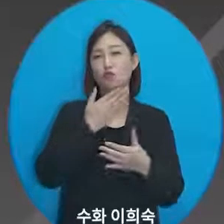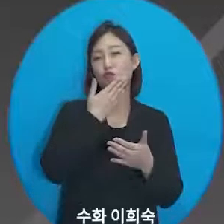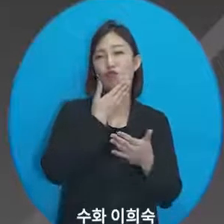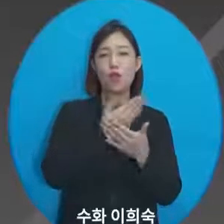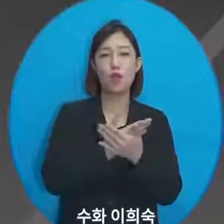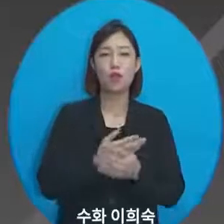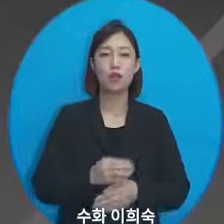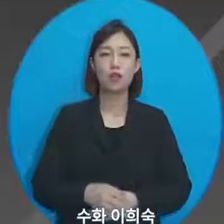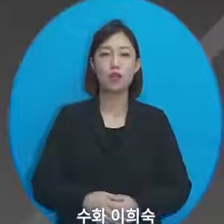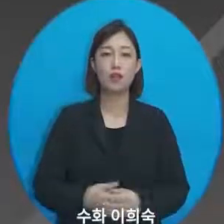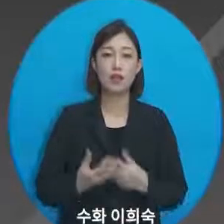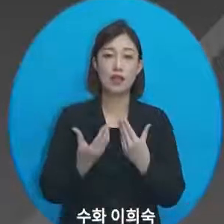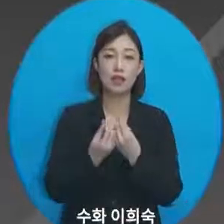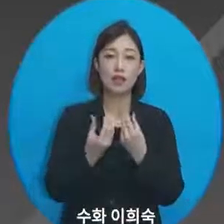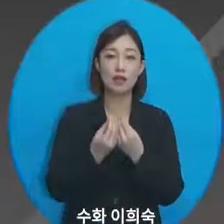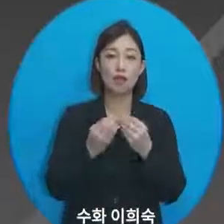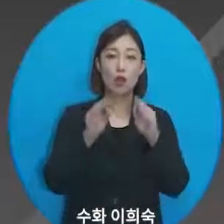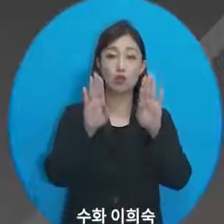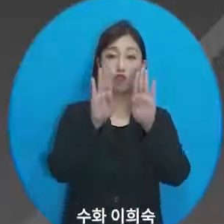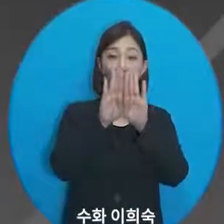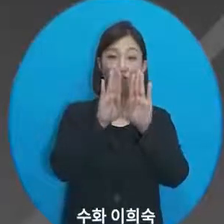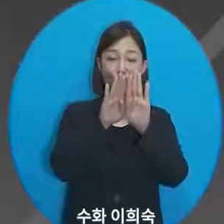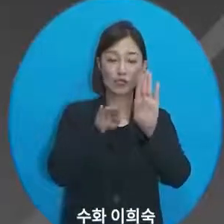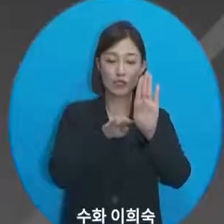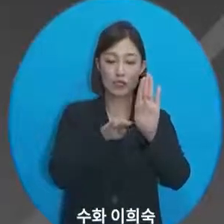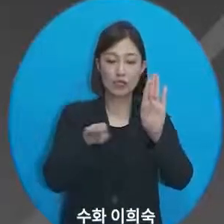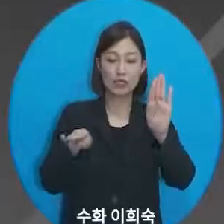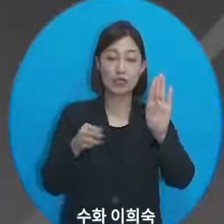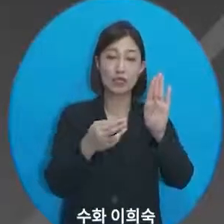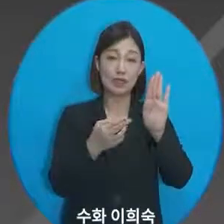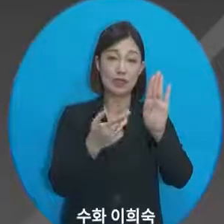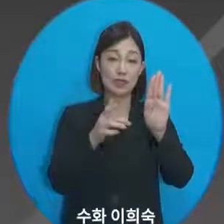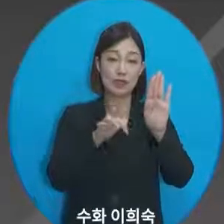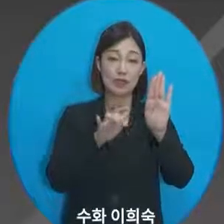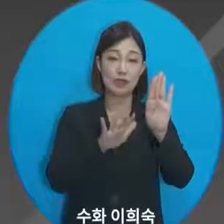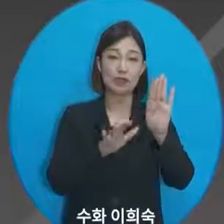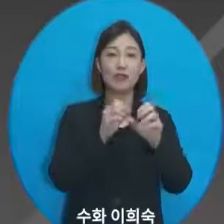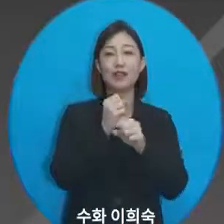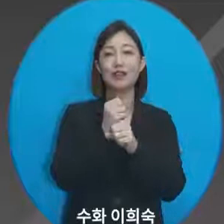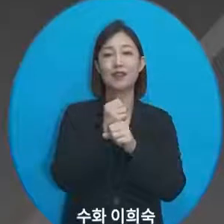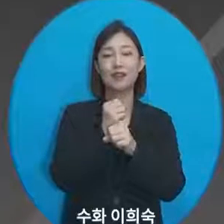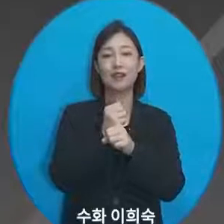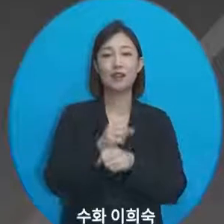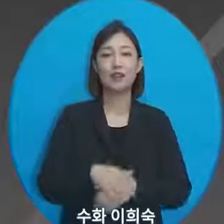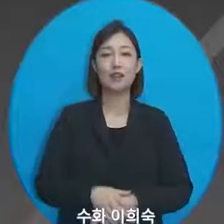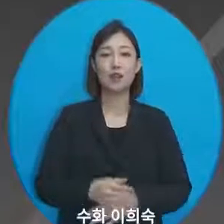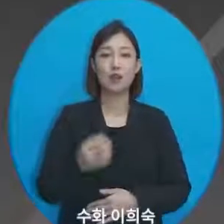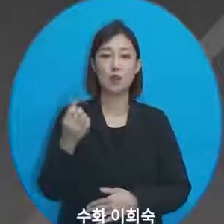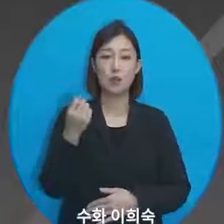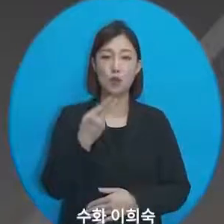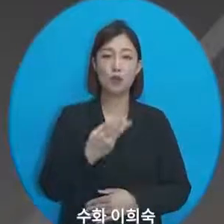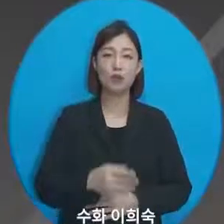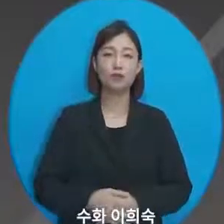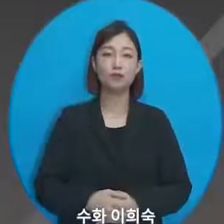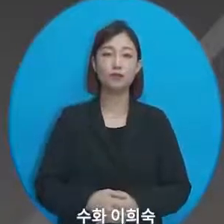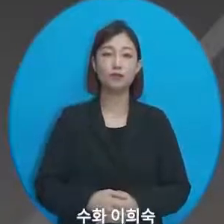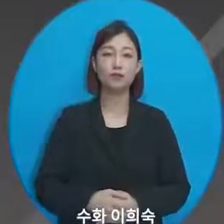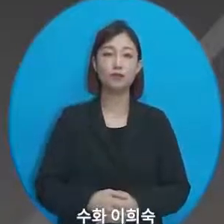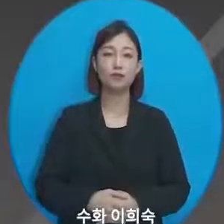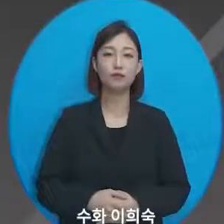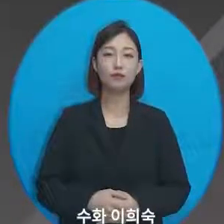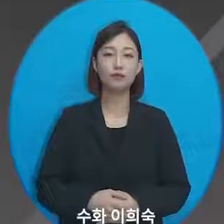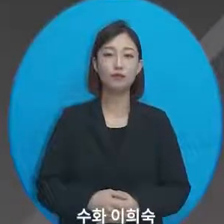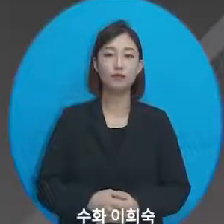걸려서 넘어지지 않는 바닥 구성이 기본적으로 중요합니다. 그 다음에 전체 주거